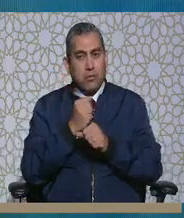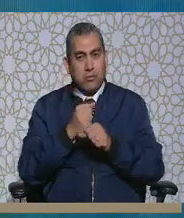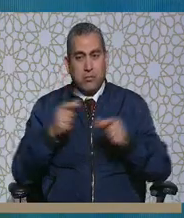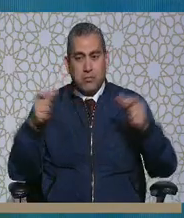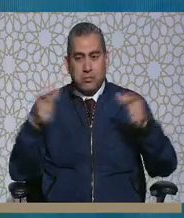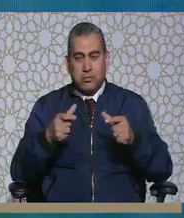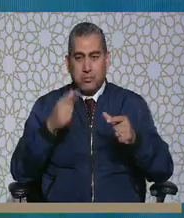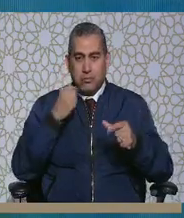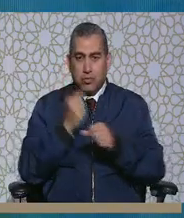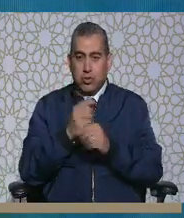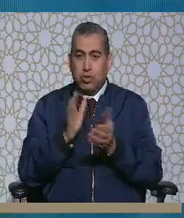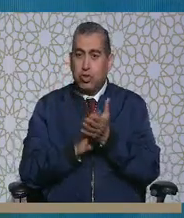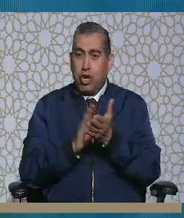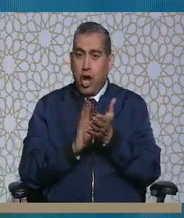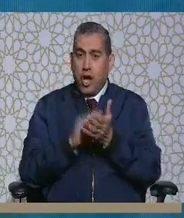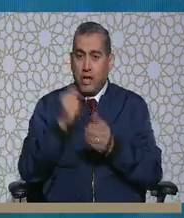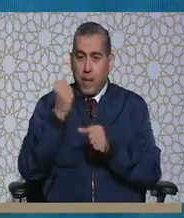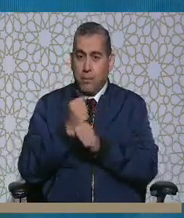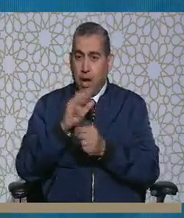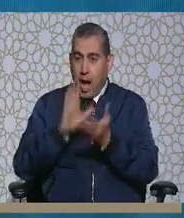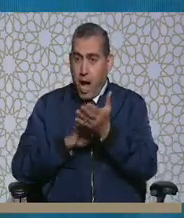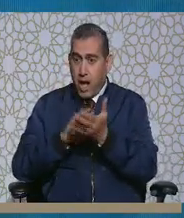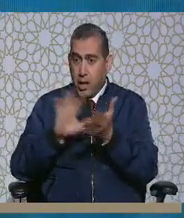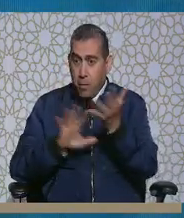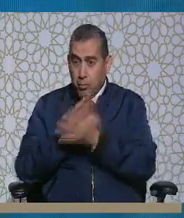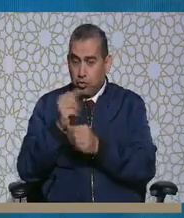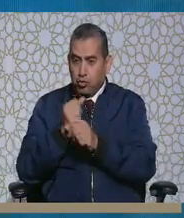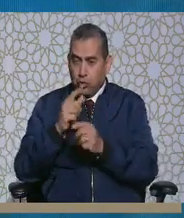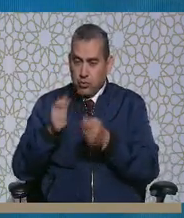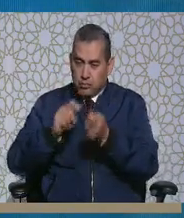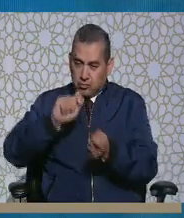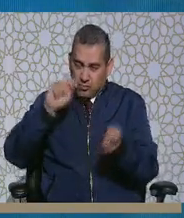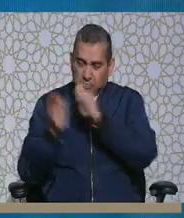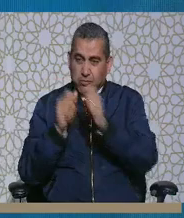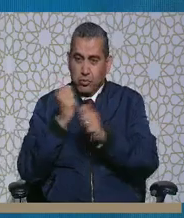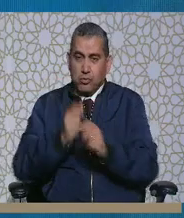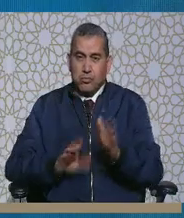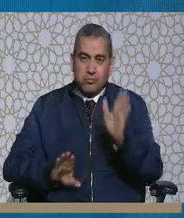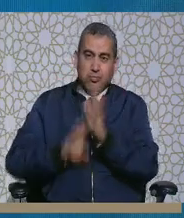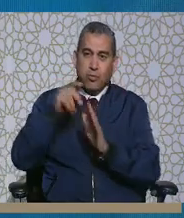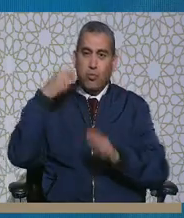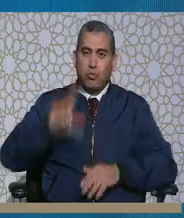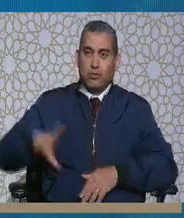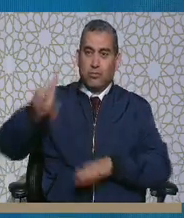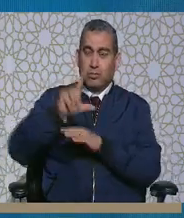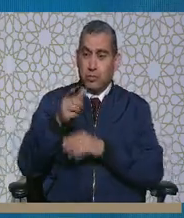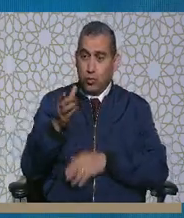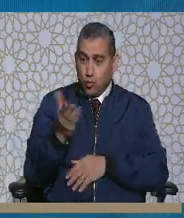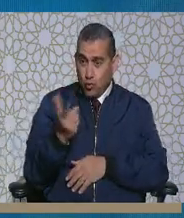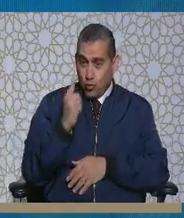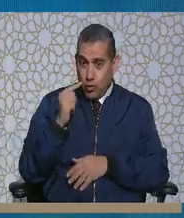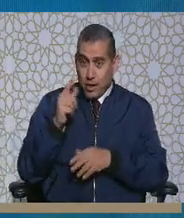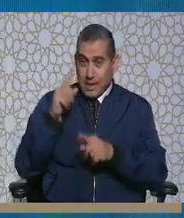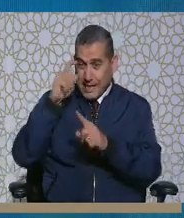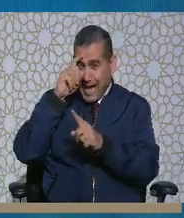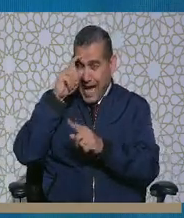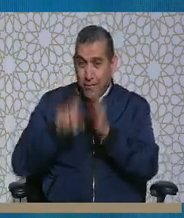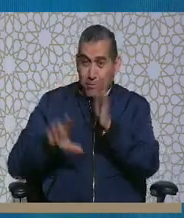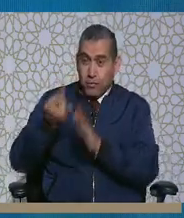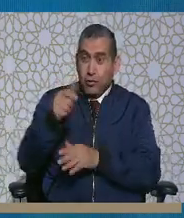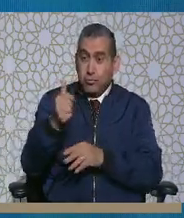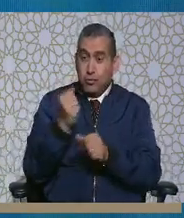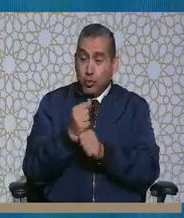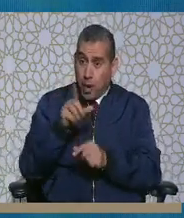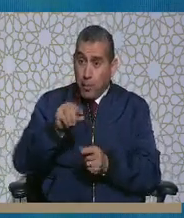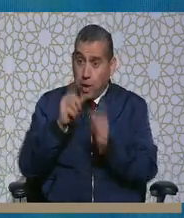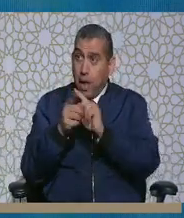بيقولوا الشاطر اللي بيحاول التهديدات الى فرص طب هيحصل ده ازاي لما يتعود ان هو دايما يقرا بالجمال